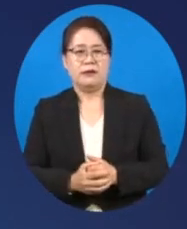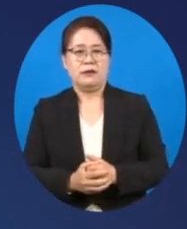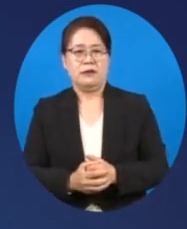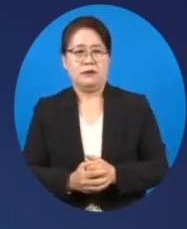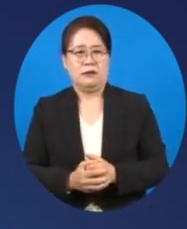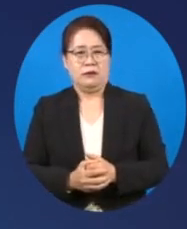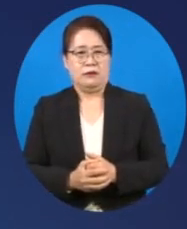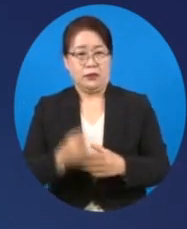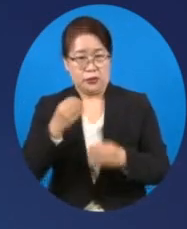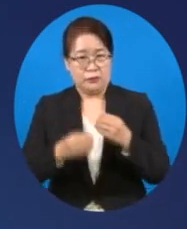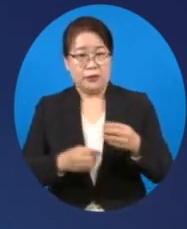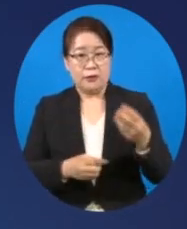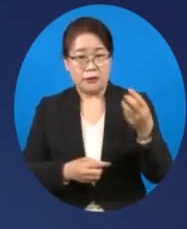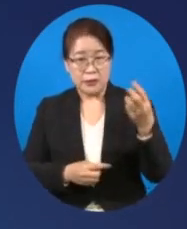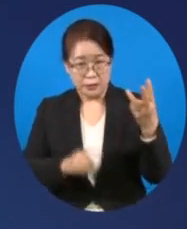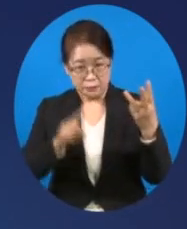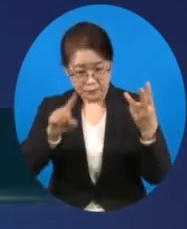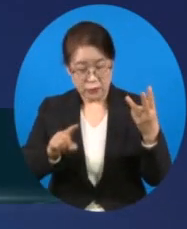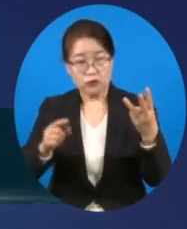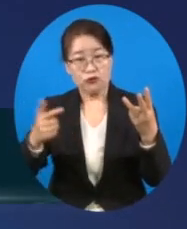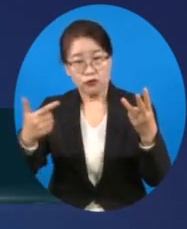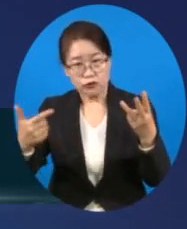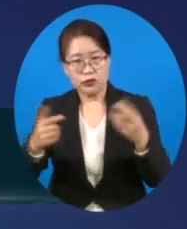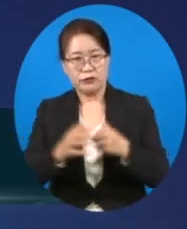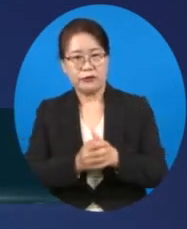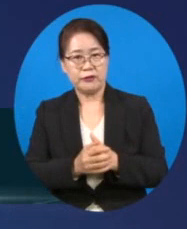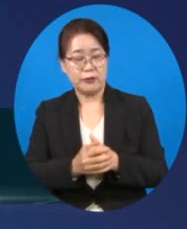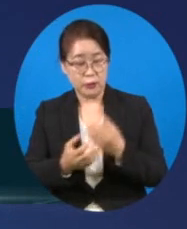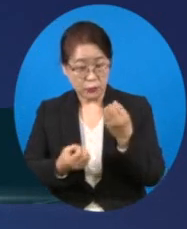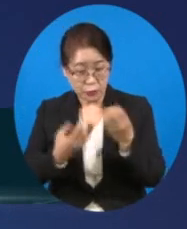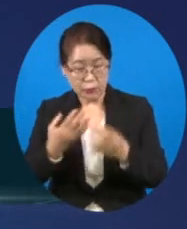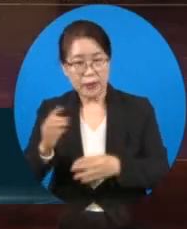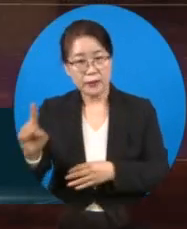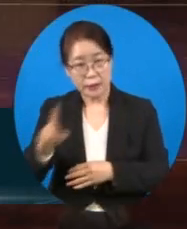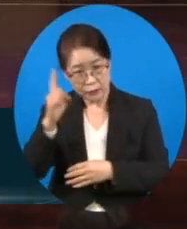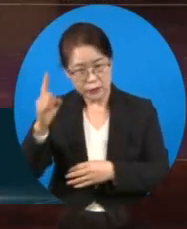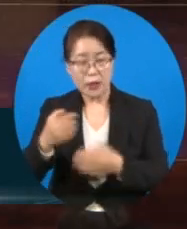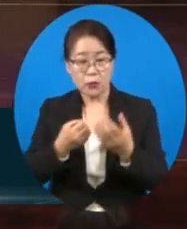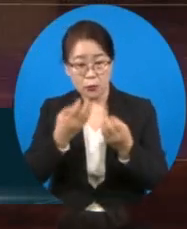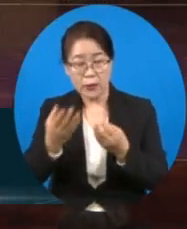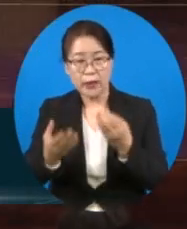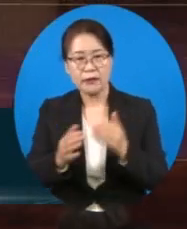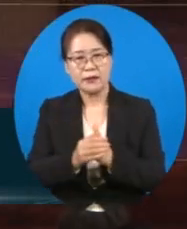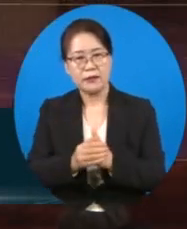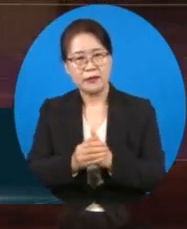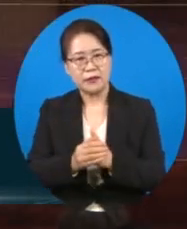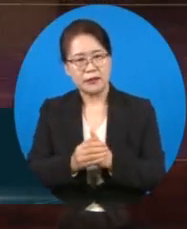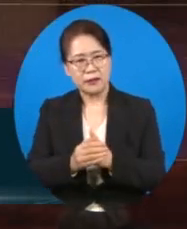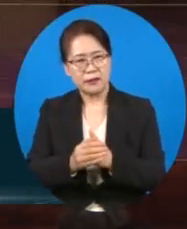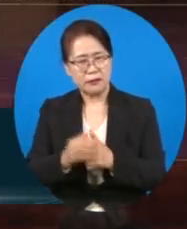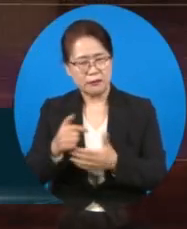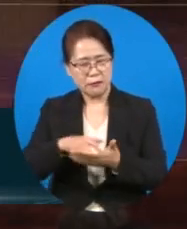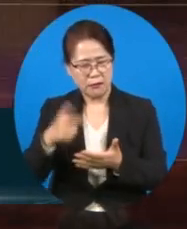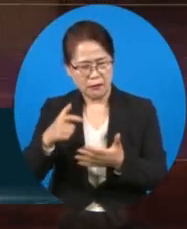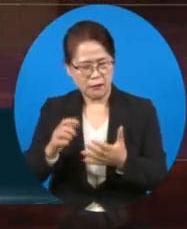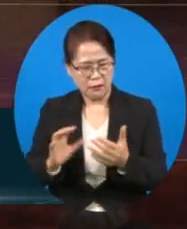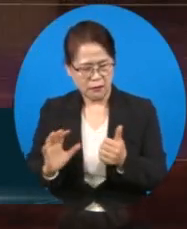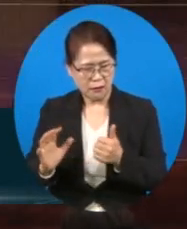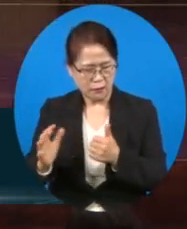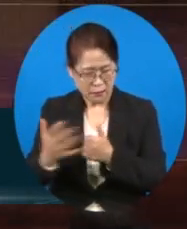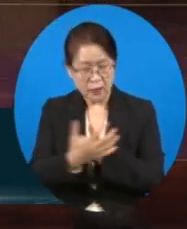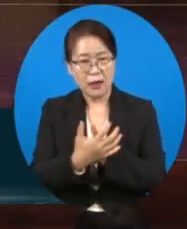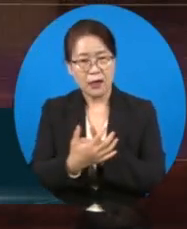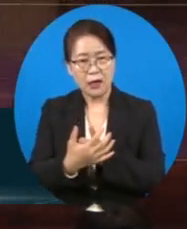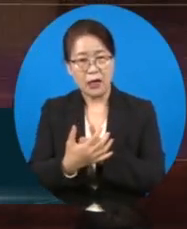그래서 시편 3편 6절에서 다윗은 이렇게 고백을 하잖아요 다 같이요 천만인이 나를 에워싸 진친다